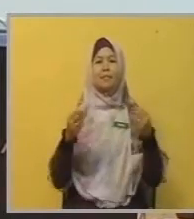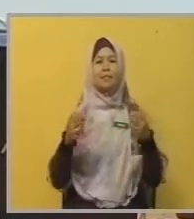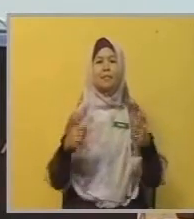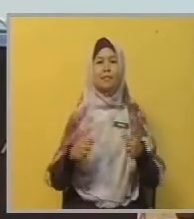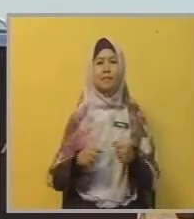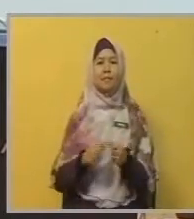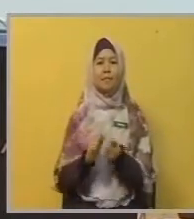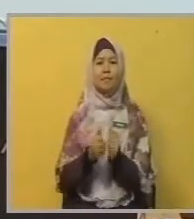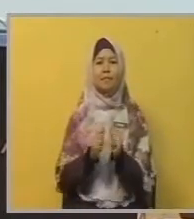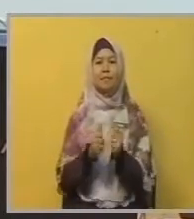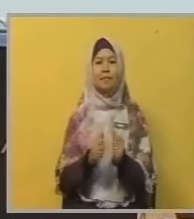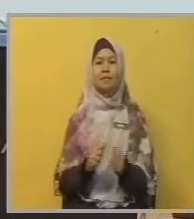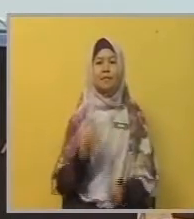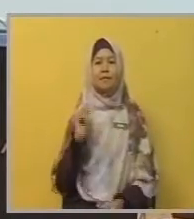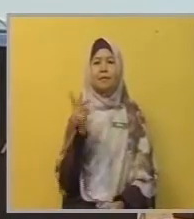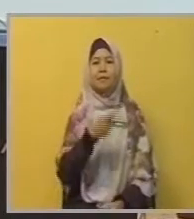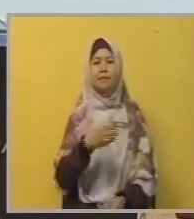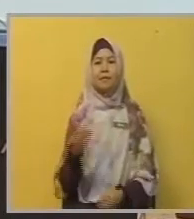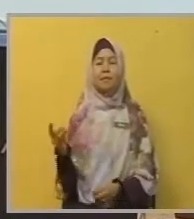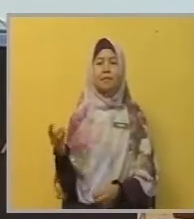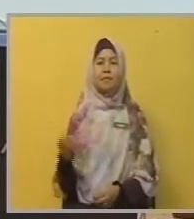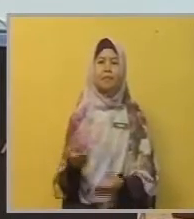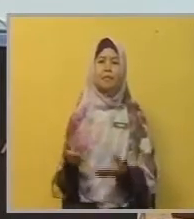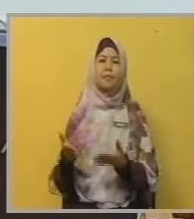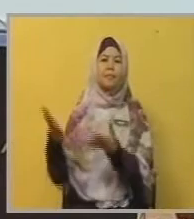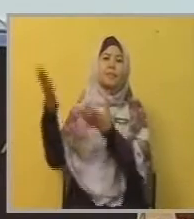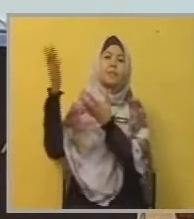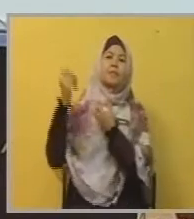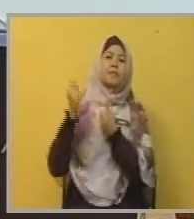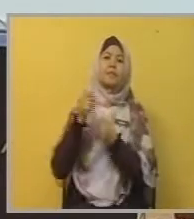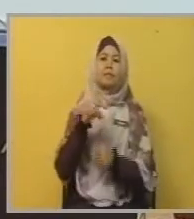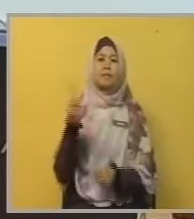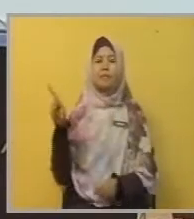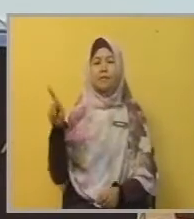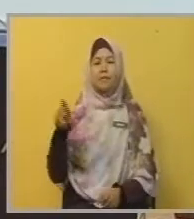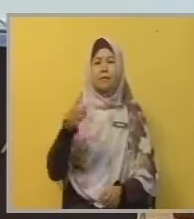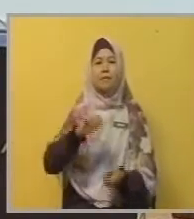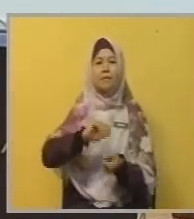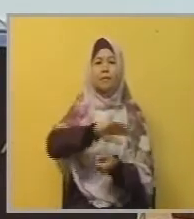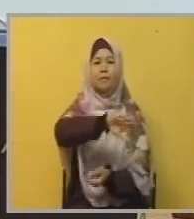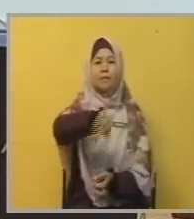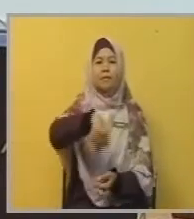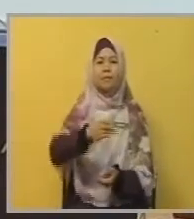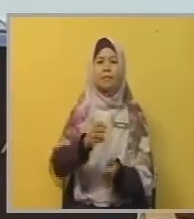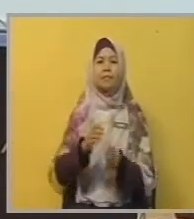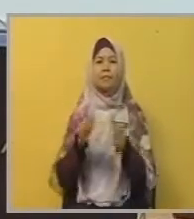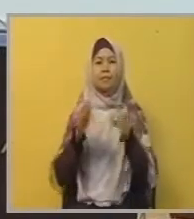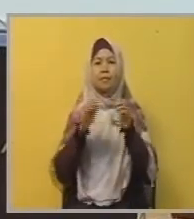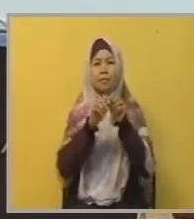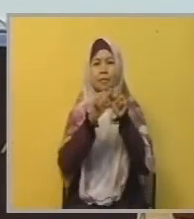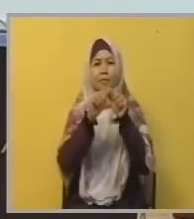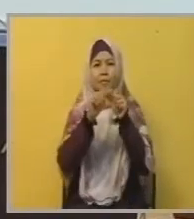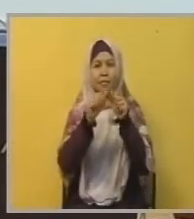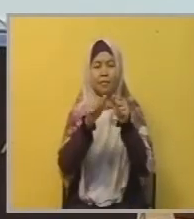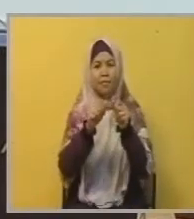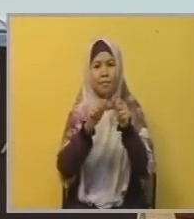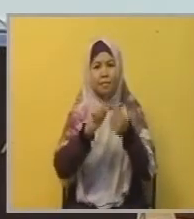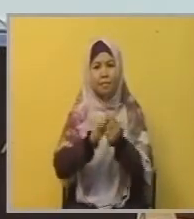sahaja untuk kita harapkan semua kotijen di setiap negeri bersemangat teruskan bersaing secara